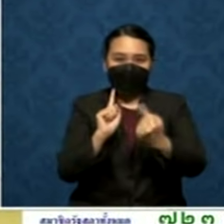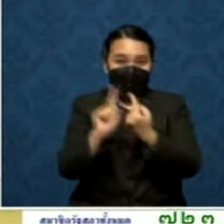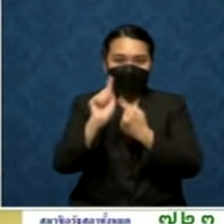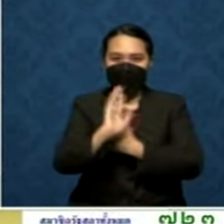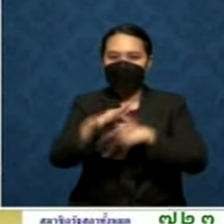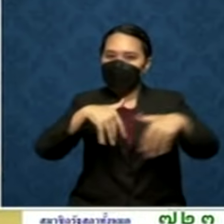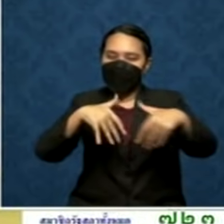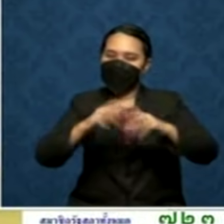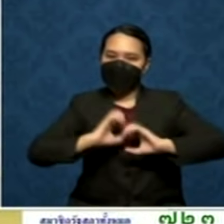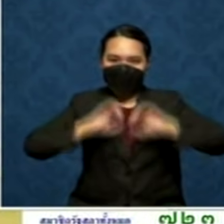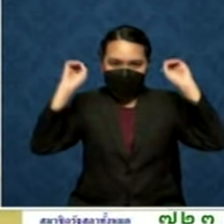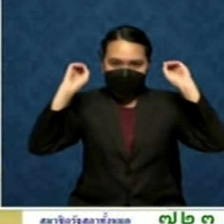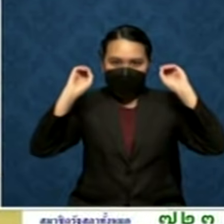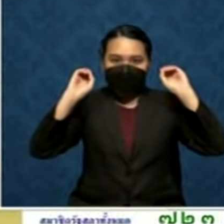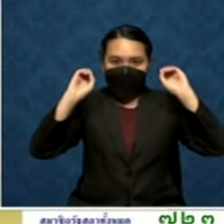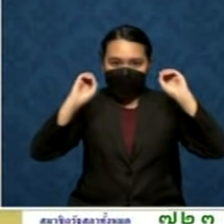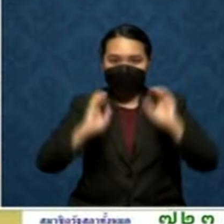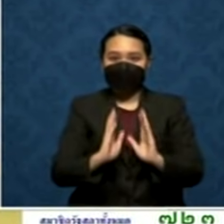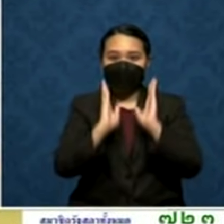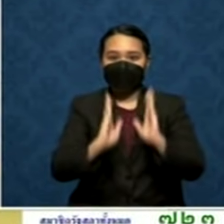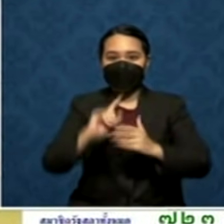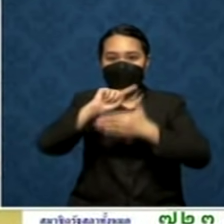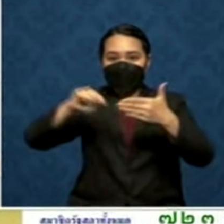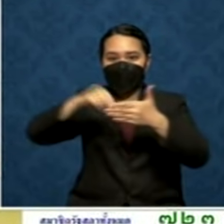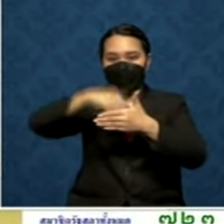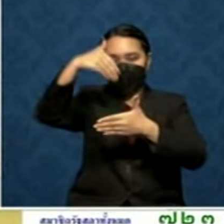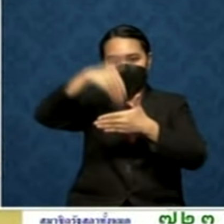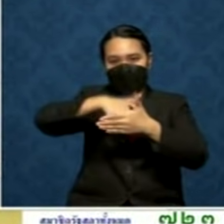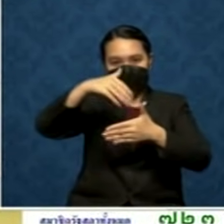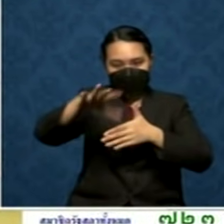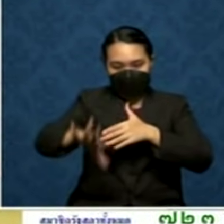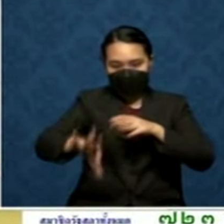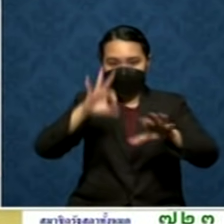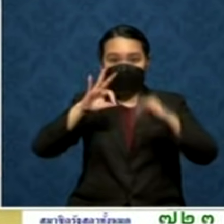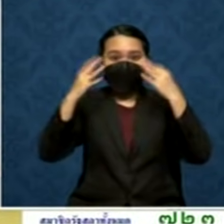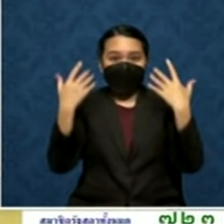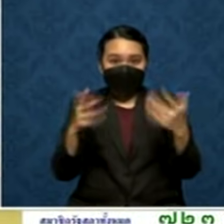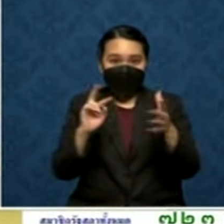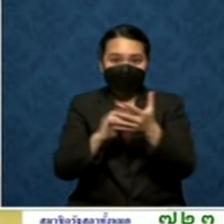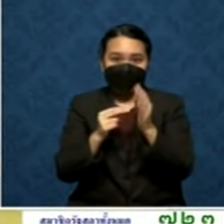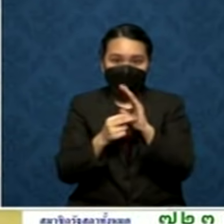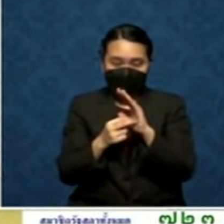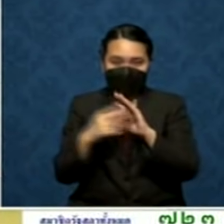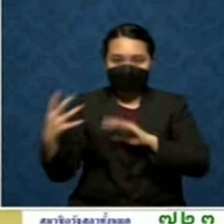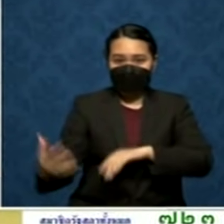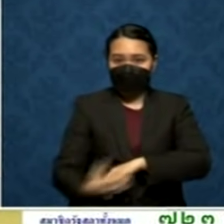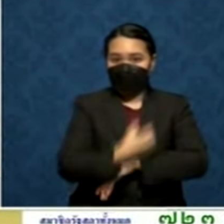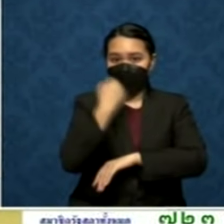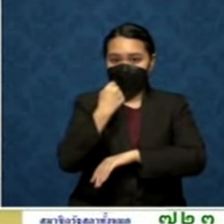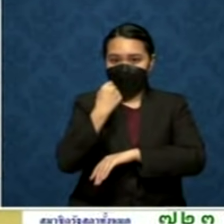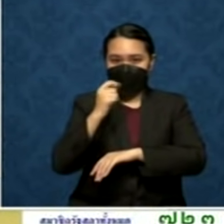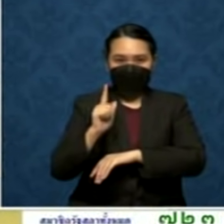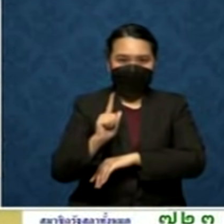มีอำนาจของกะผู้ที่มาจากการเลือกตั้งหรือจะไม่วันสูงกว่าอำนาจที่เหนือกว่า